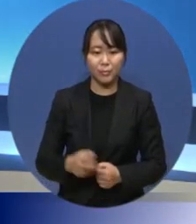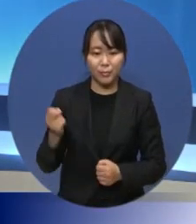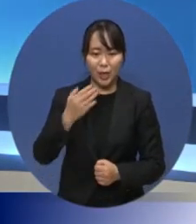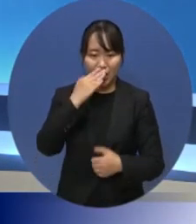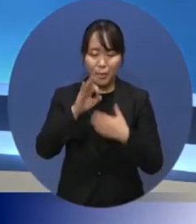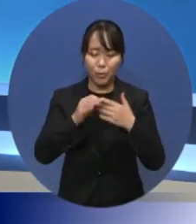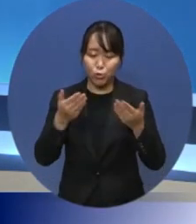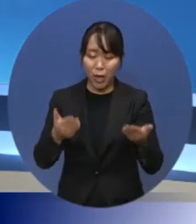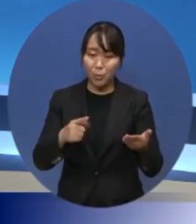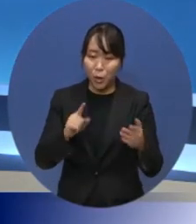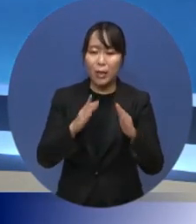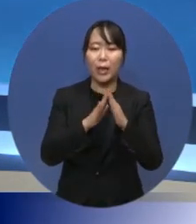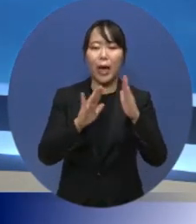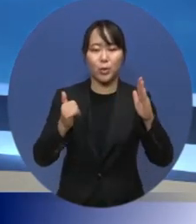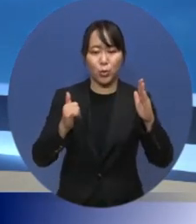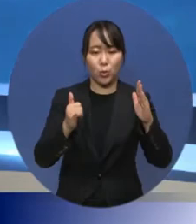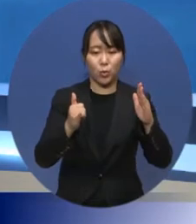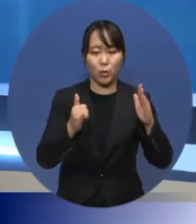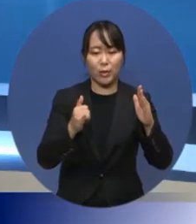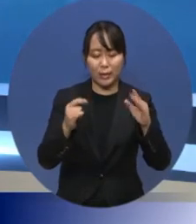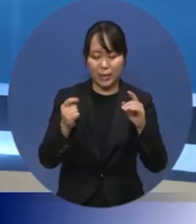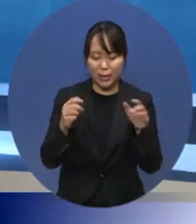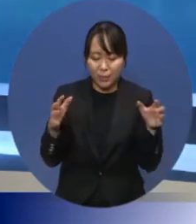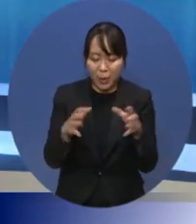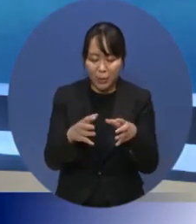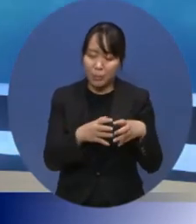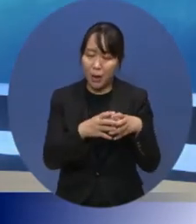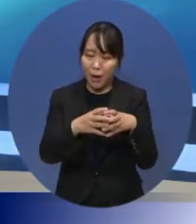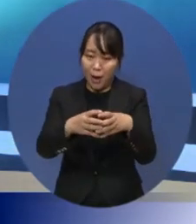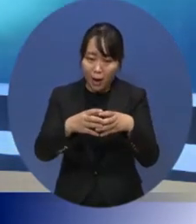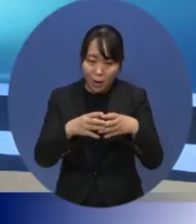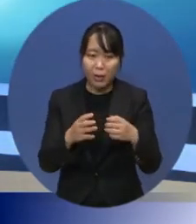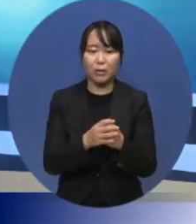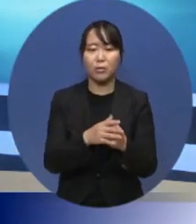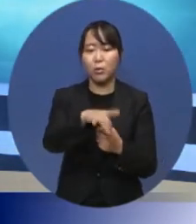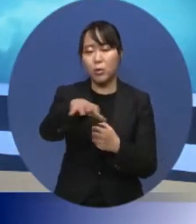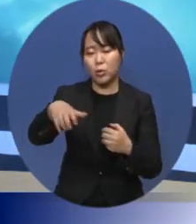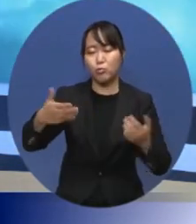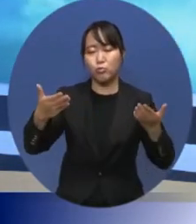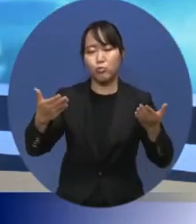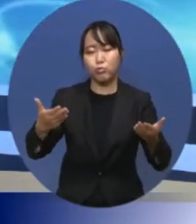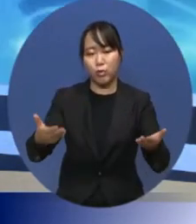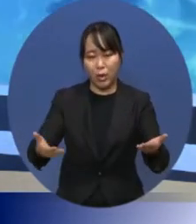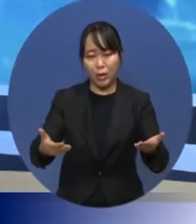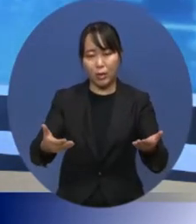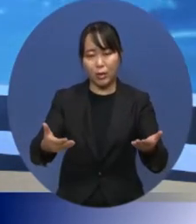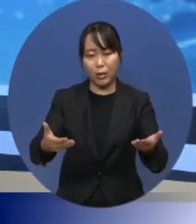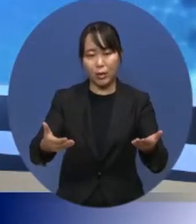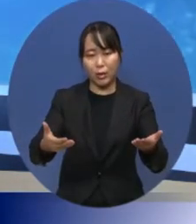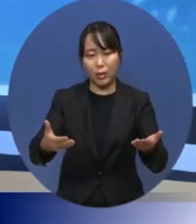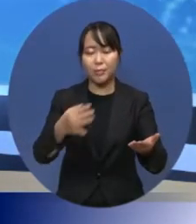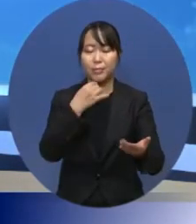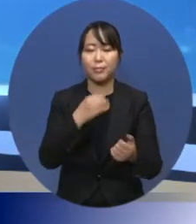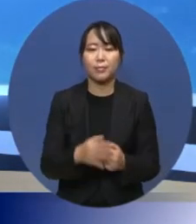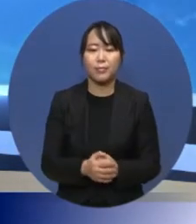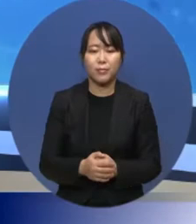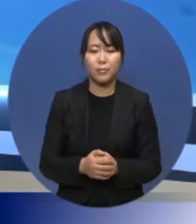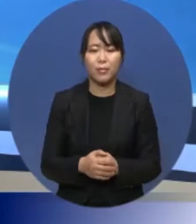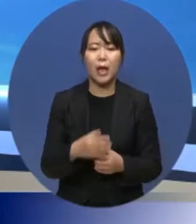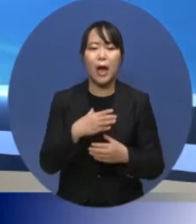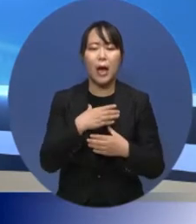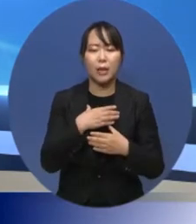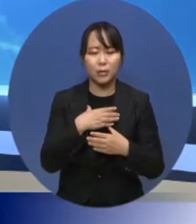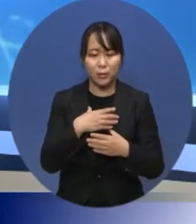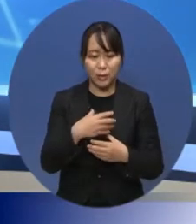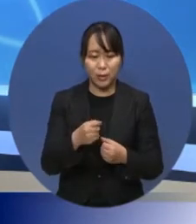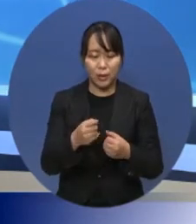되도록이면 효과는 한 가족당 의 소규모로 이동하거나 현장에서 휴가를 즐길 것을 요청했는데 요 안전한 언